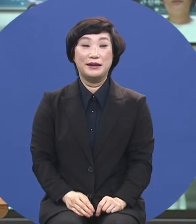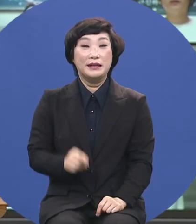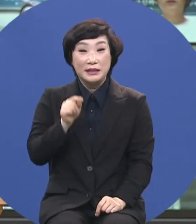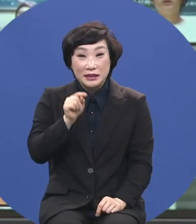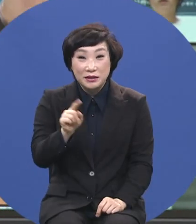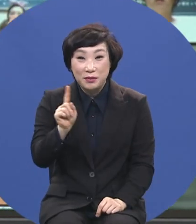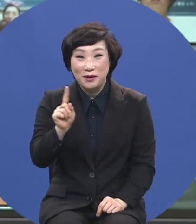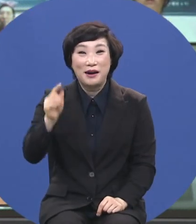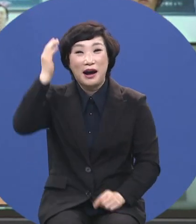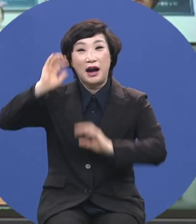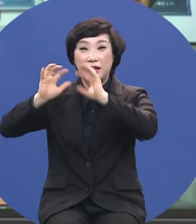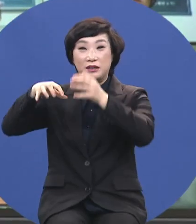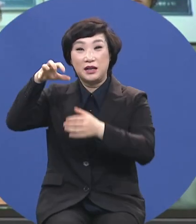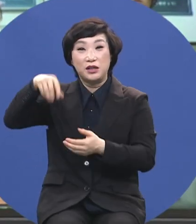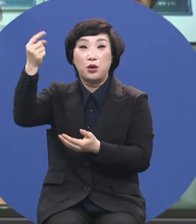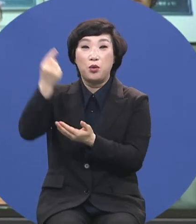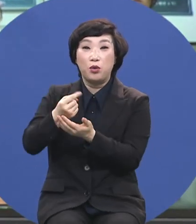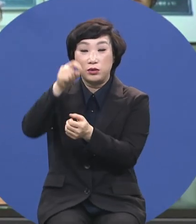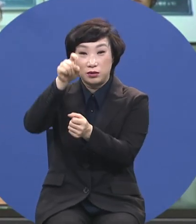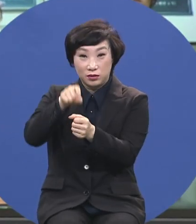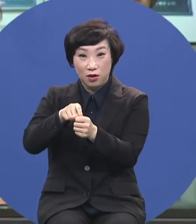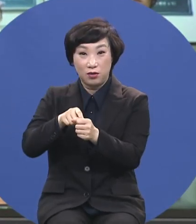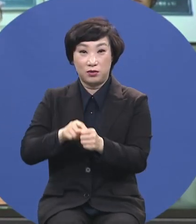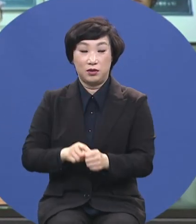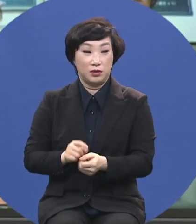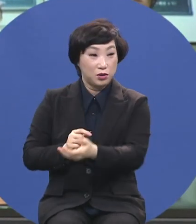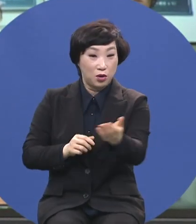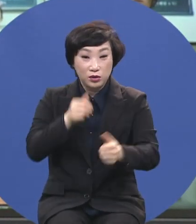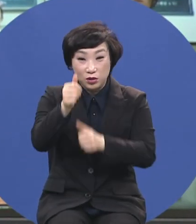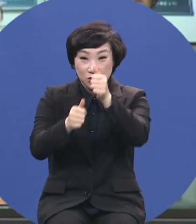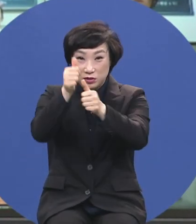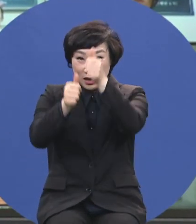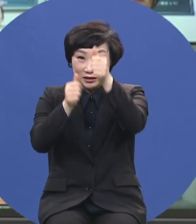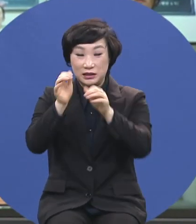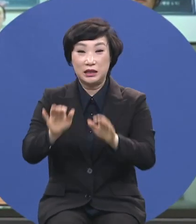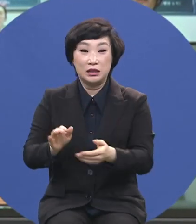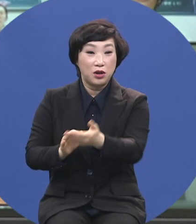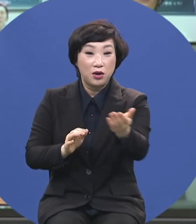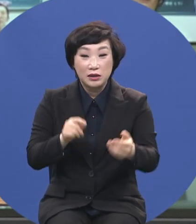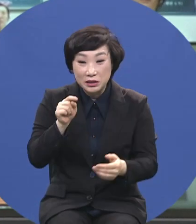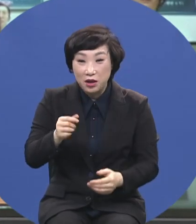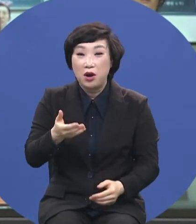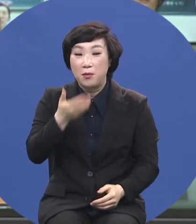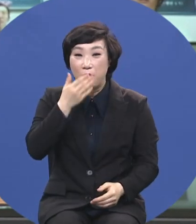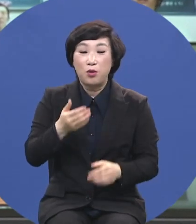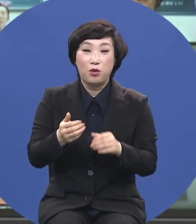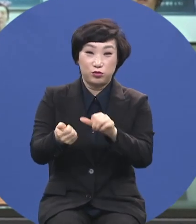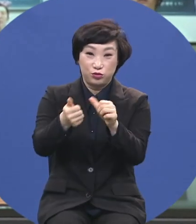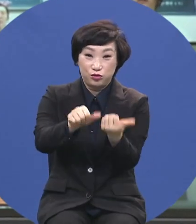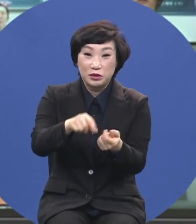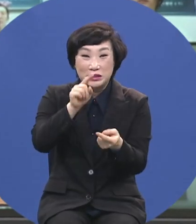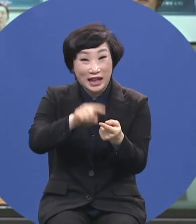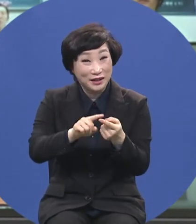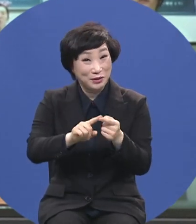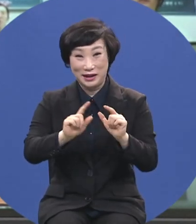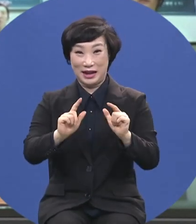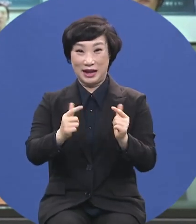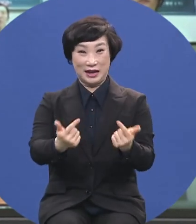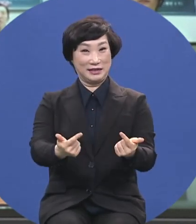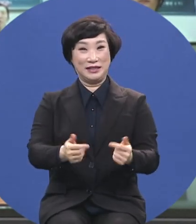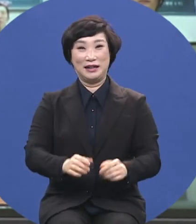이것은 하늘로서 내려온 떡이니 너희 조상들이 먹고도 죽은 그것과